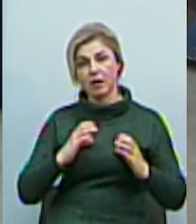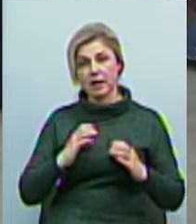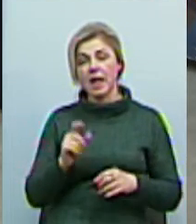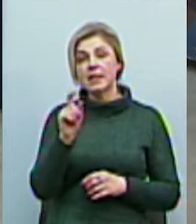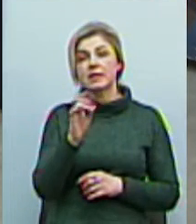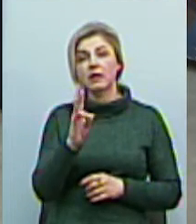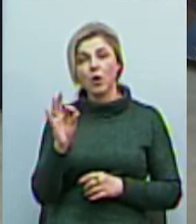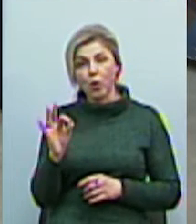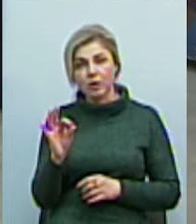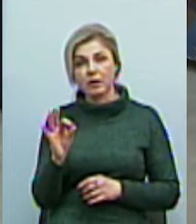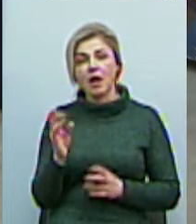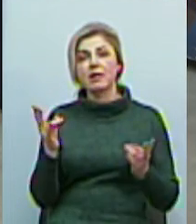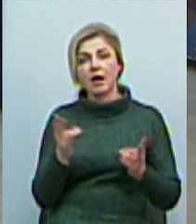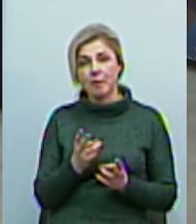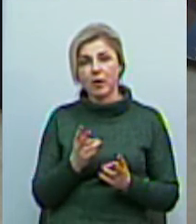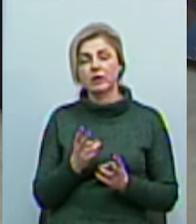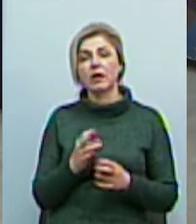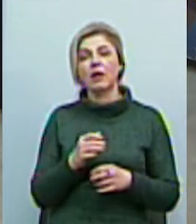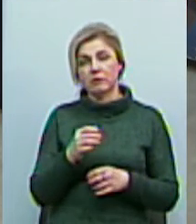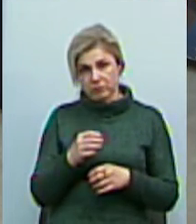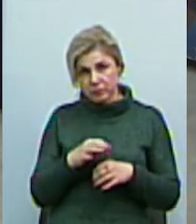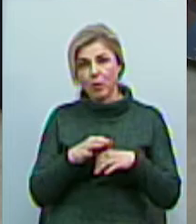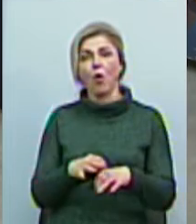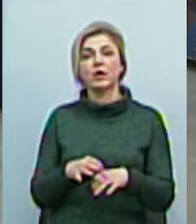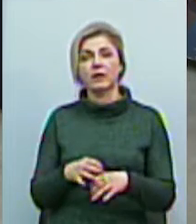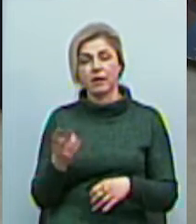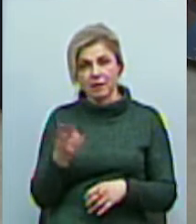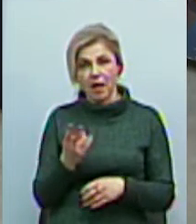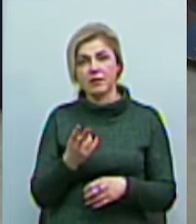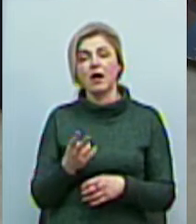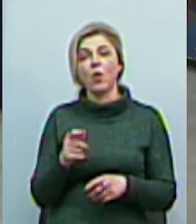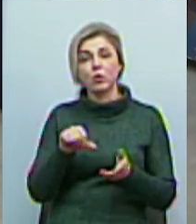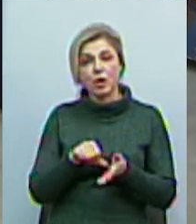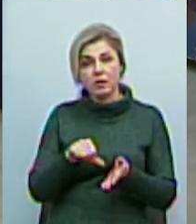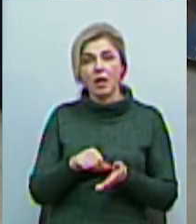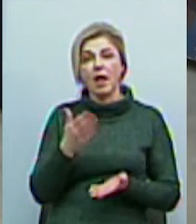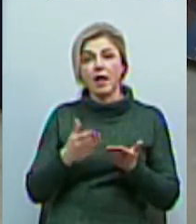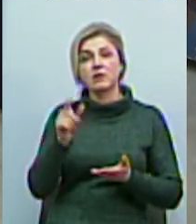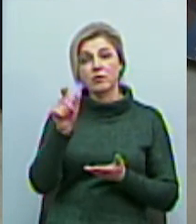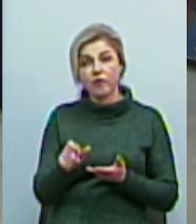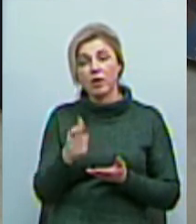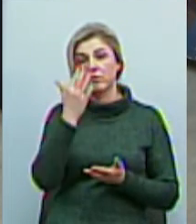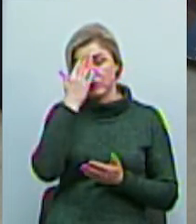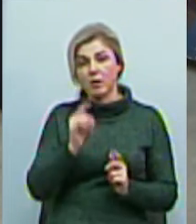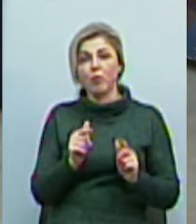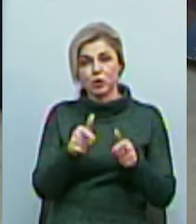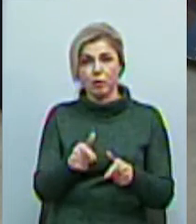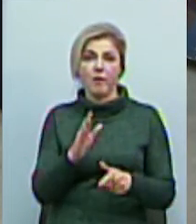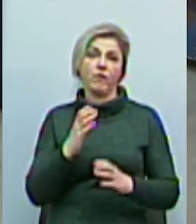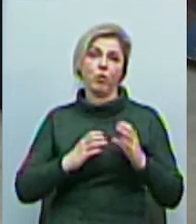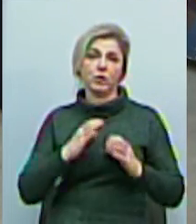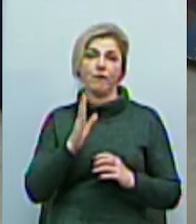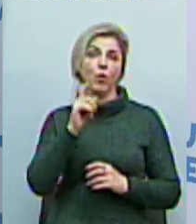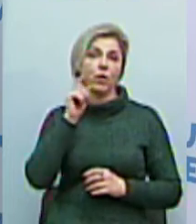зовнішнє незалежне оцінювання треба проходити, якщо особа вступає до вишів в Україні.